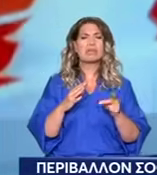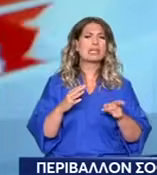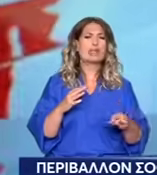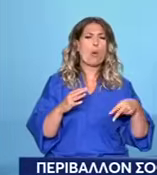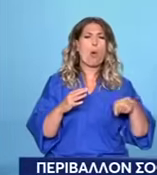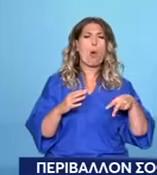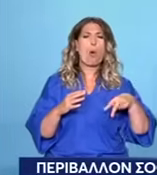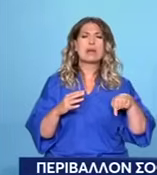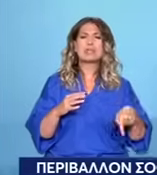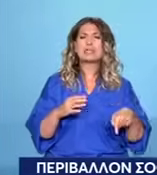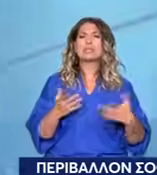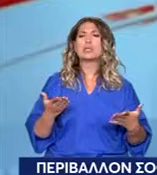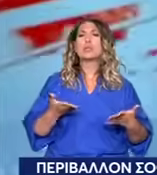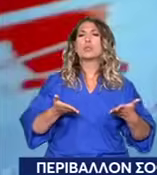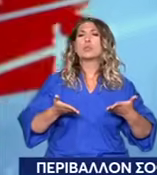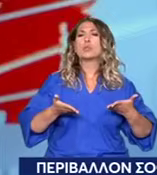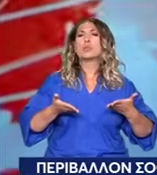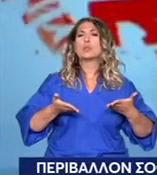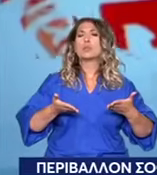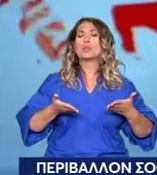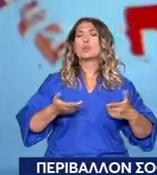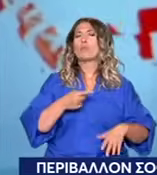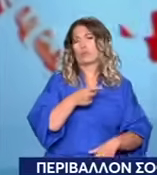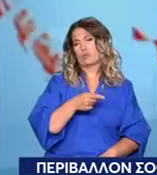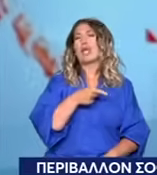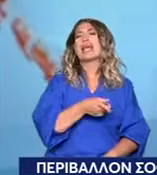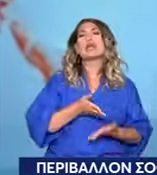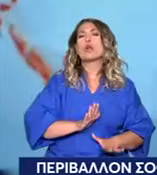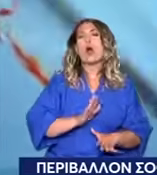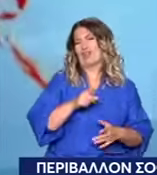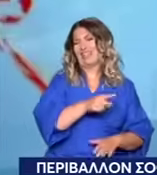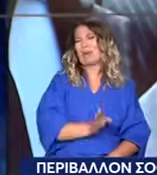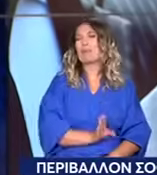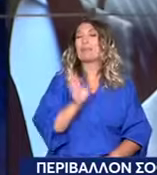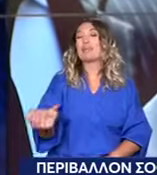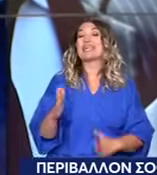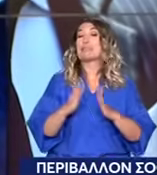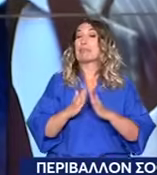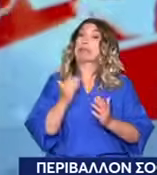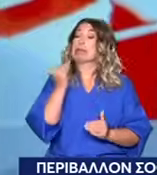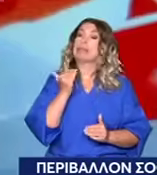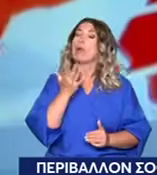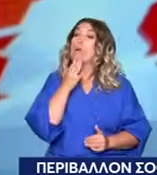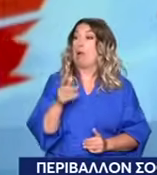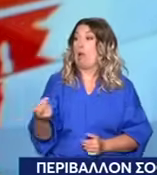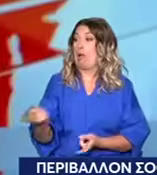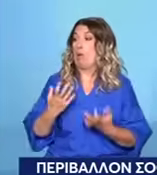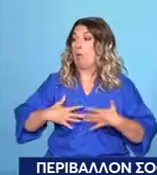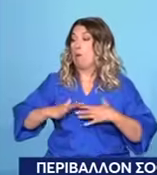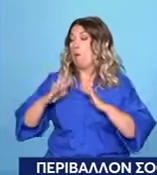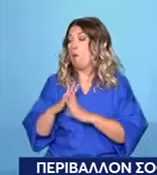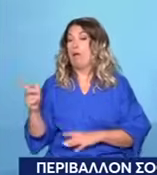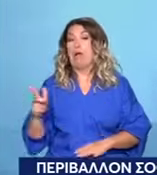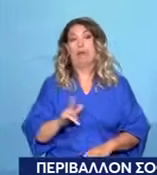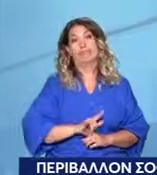ότι η κόρη πήγε τη δεύτερη μέρα γιατί έπρεπε να πάρει κάποια χρήματα να κάνει ένα ταξίδι στην Κύπρο για σπουδές. Προγραμματισμένο, όπως προγραμματισμένο. Είπα. Η κυρία Πολυζωγοπούλου λέει στο σπίτι